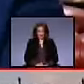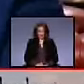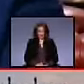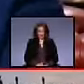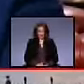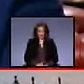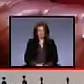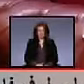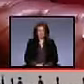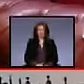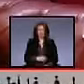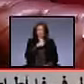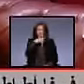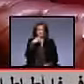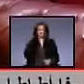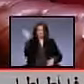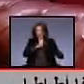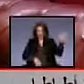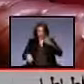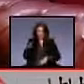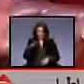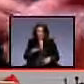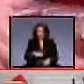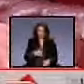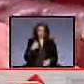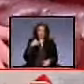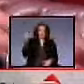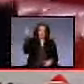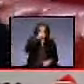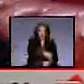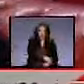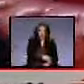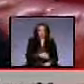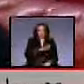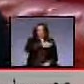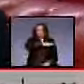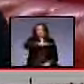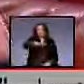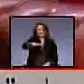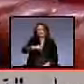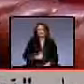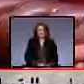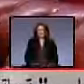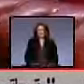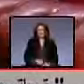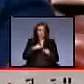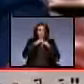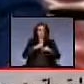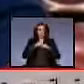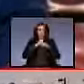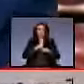نطينا العنف الترقع حلو برضه تحفه قوي تحفه، بس بقى انا بلحق نفسي وعايز الحق استاذ لطفي والحصان فوق